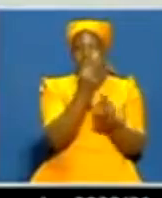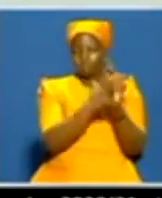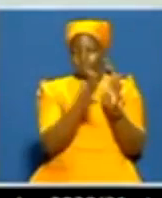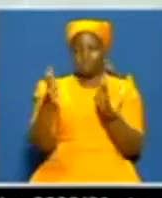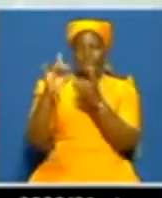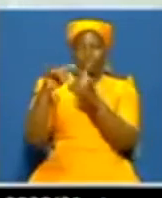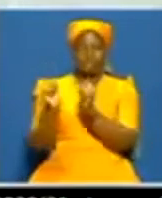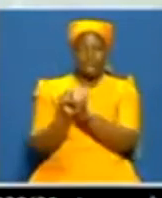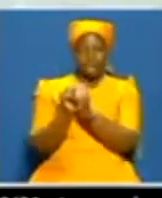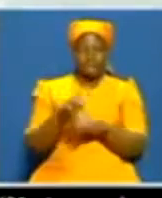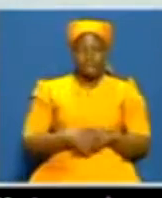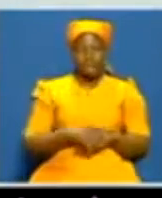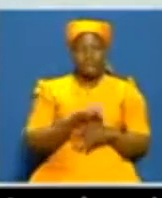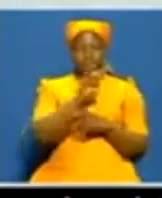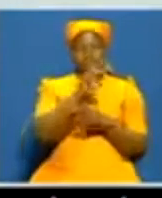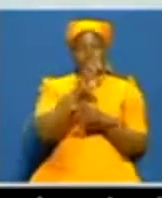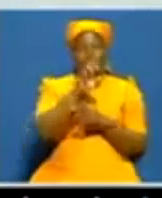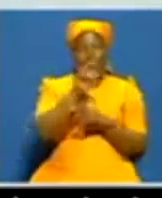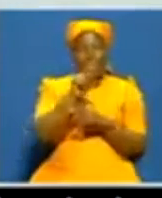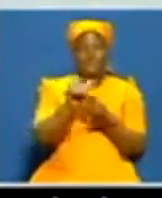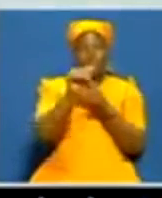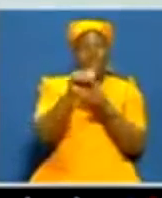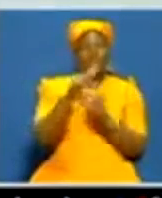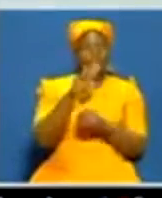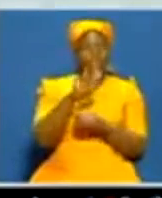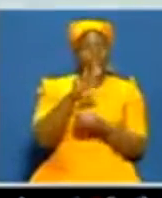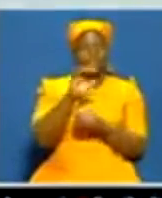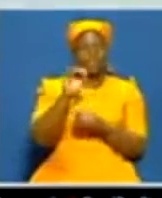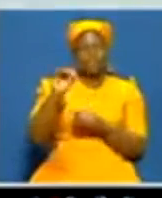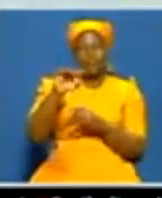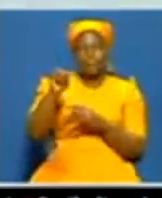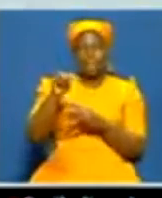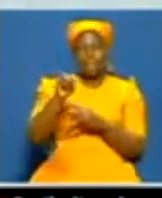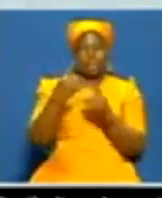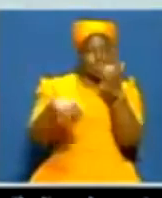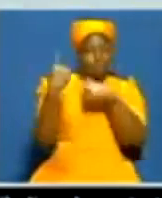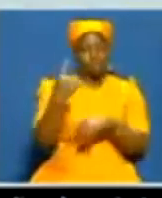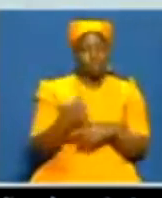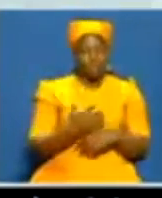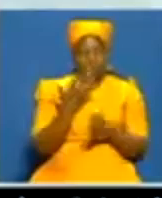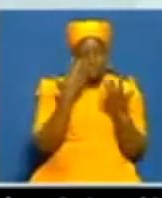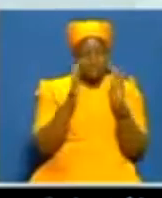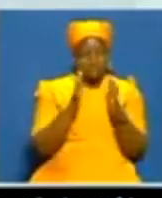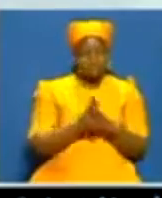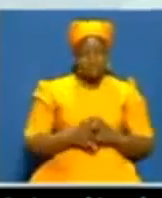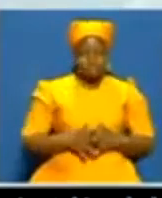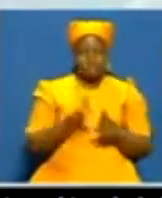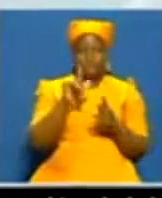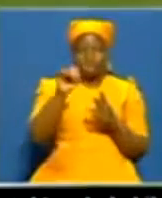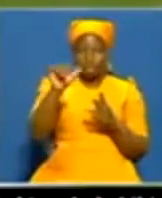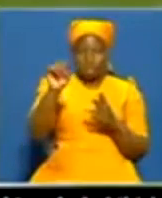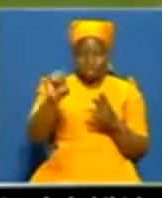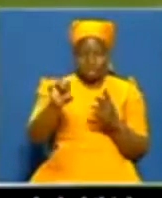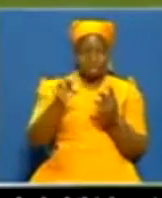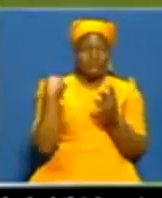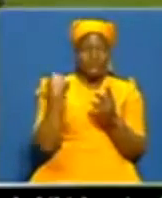Maurine Cherotich alizawala mbio za mita 5000 huku akiibuka mshindi kwa muda dakika 15 sekunde 44.26. Lois Wangui alimaliza wa